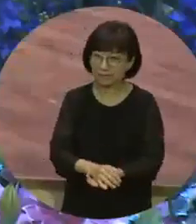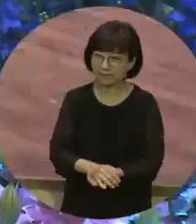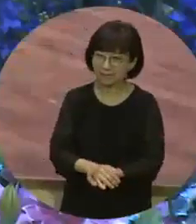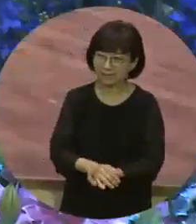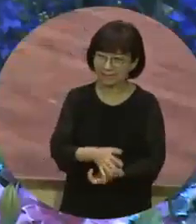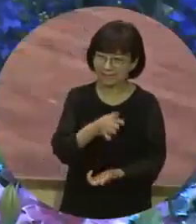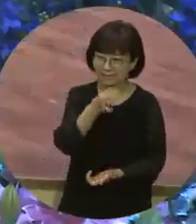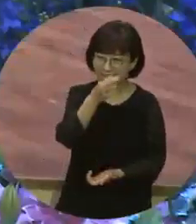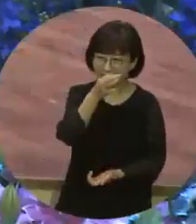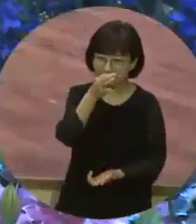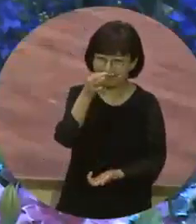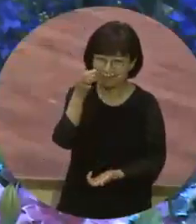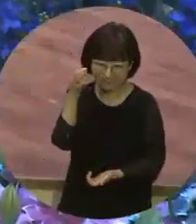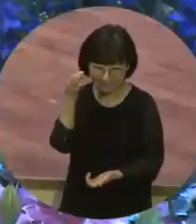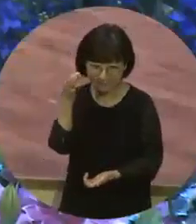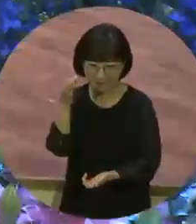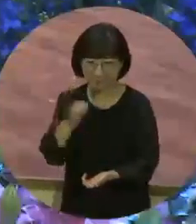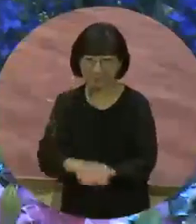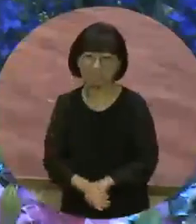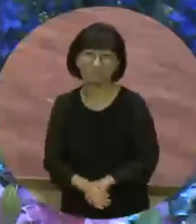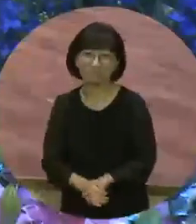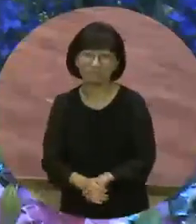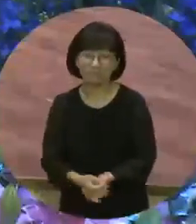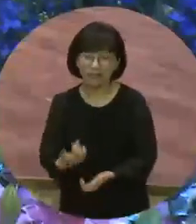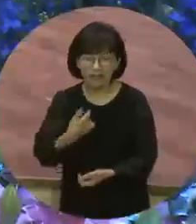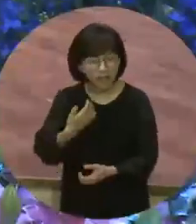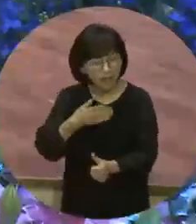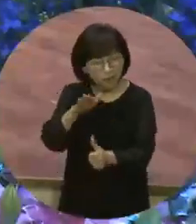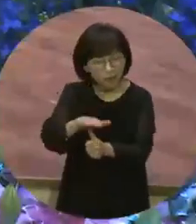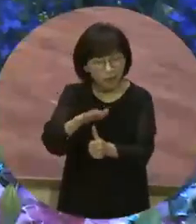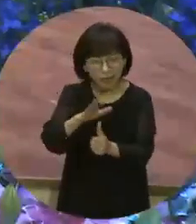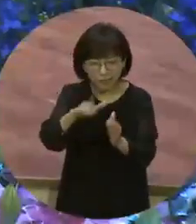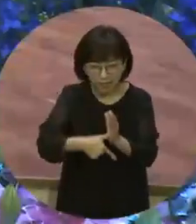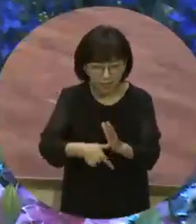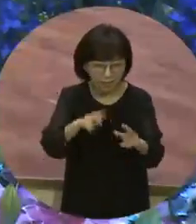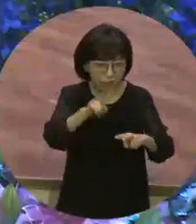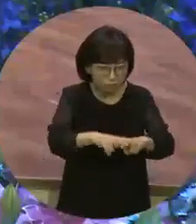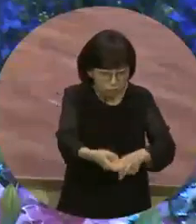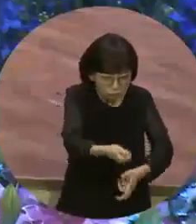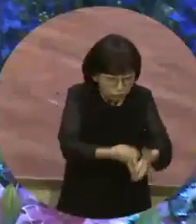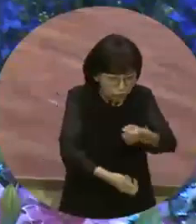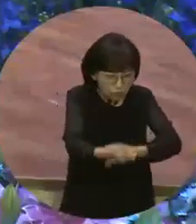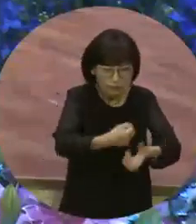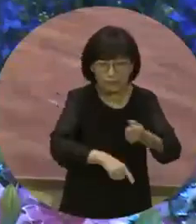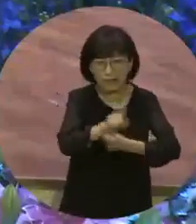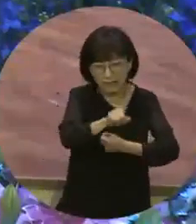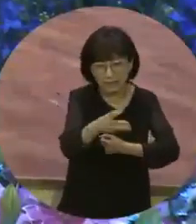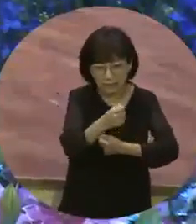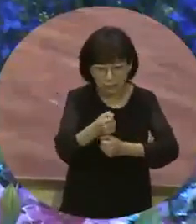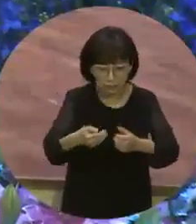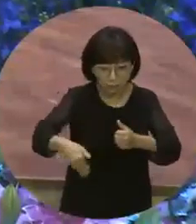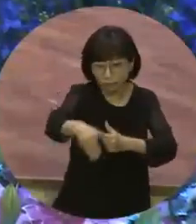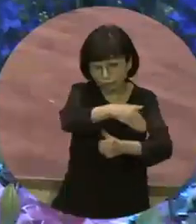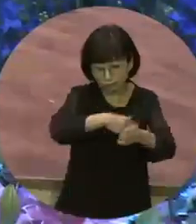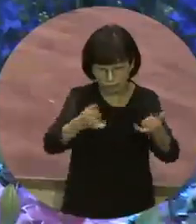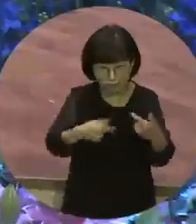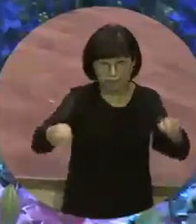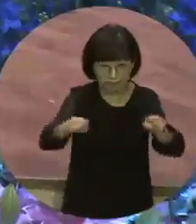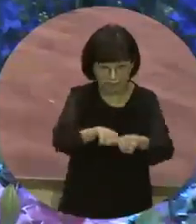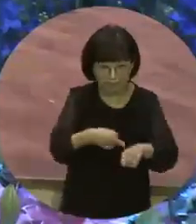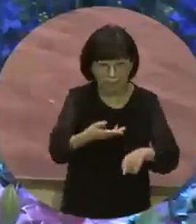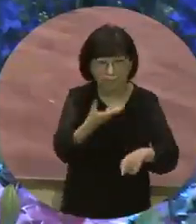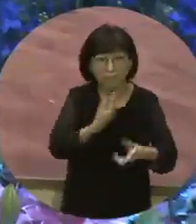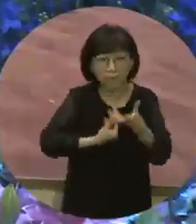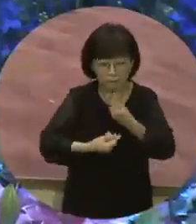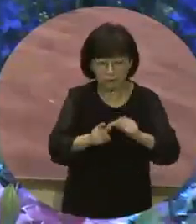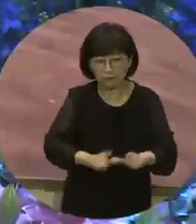그러니까 우리 어릴 때만 해도요, 한 동네에 우물 하나 가지고 살았다니까요. 그거 다 먹고 살았어요. 근데 그